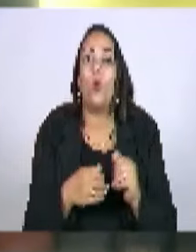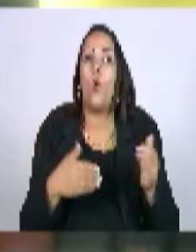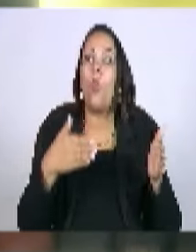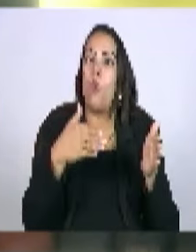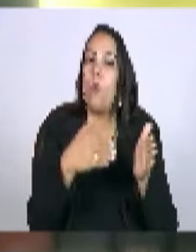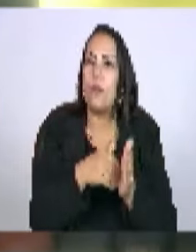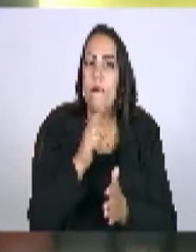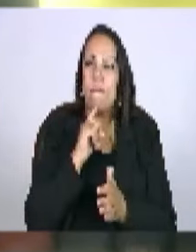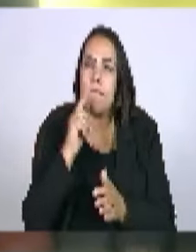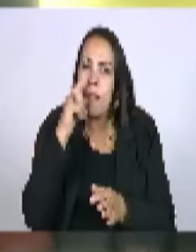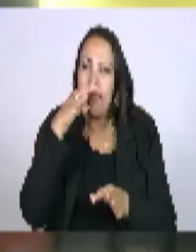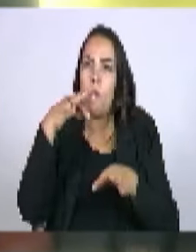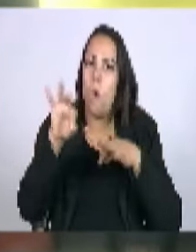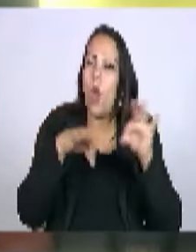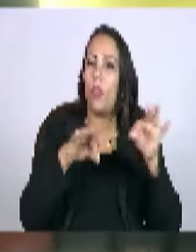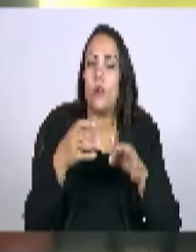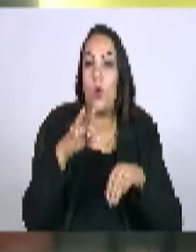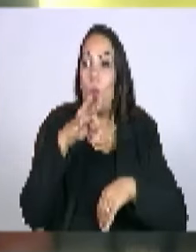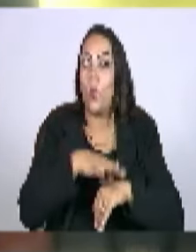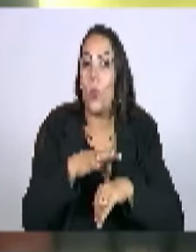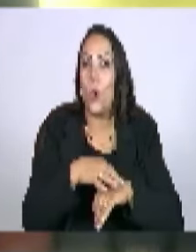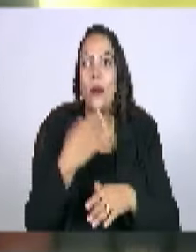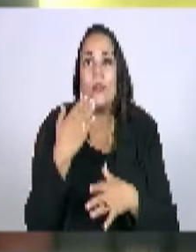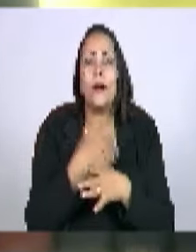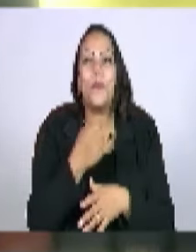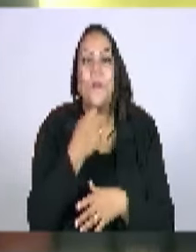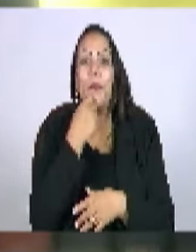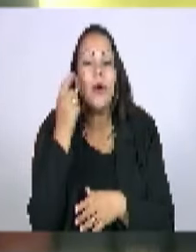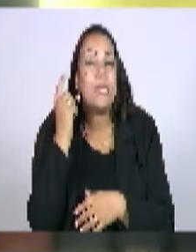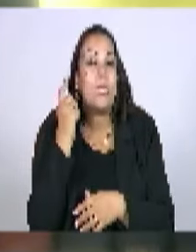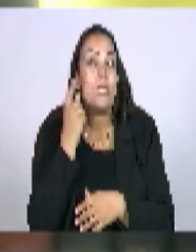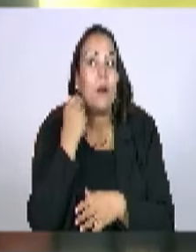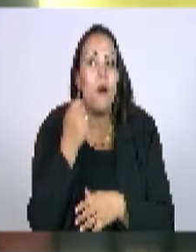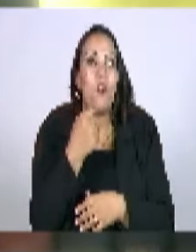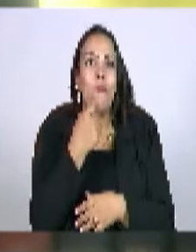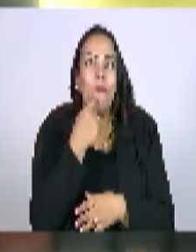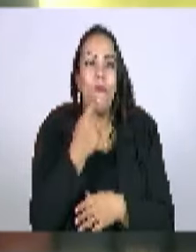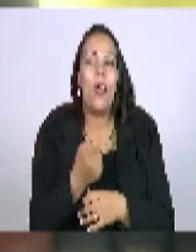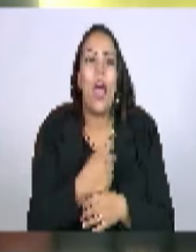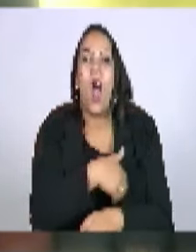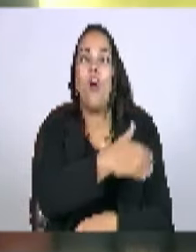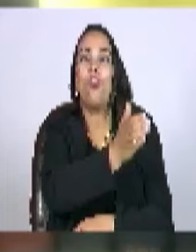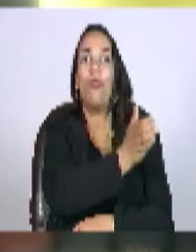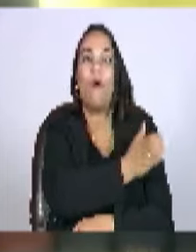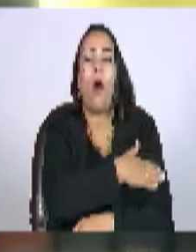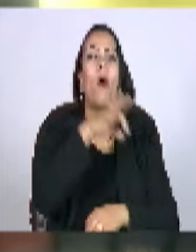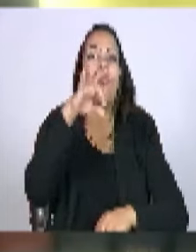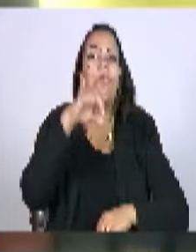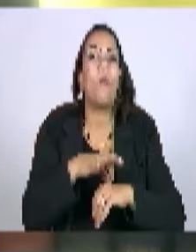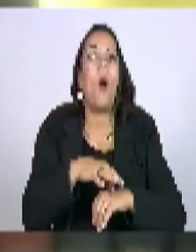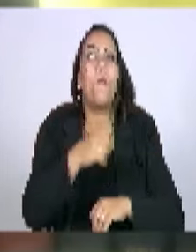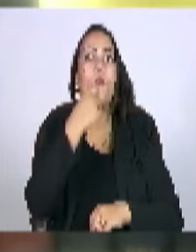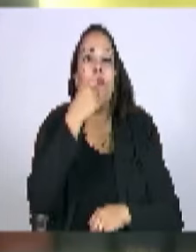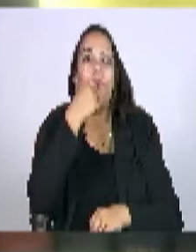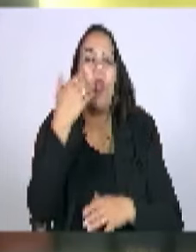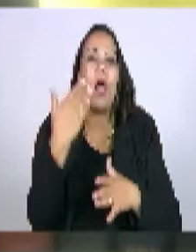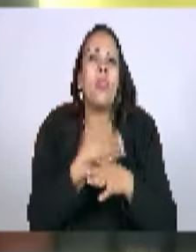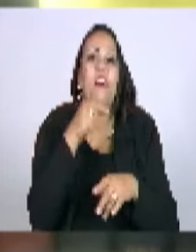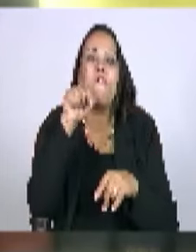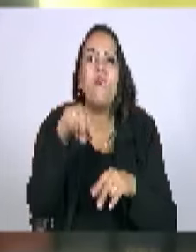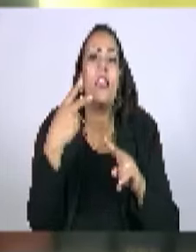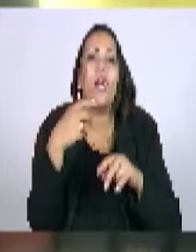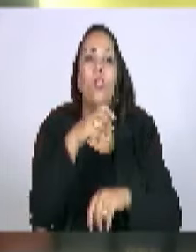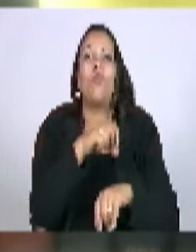التقنيه المهندس والدكتور عشان كده كنا نسمع يقوللك ان ان نقابه الاطباء كانت في مصر تقوللك احنا بنفقد اطباء